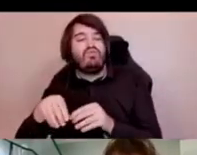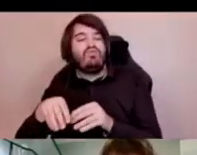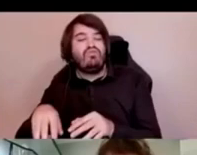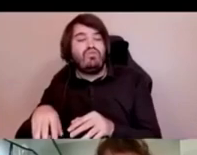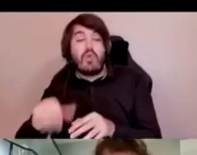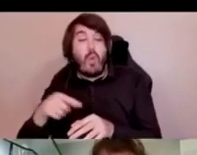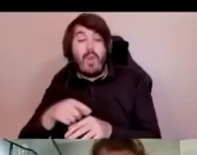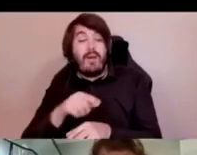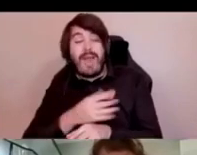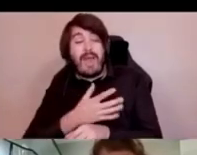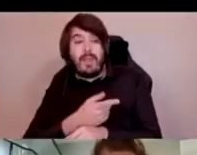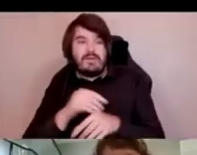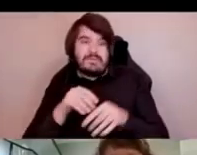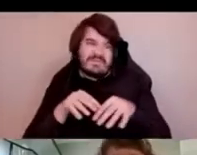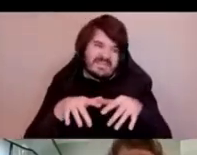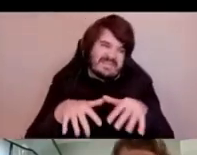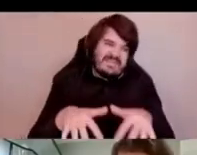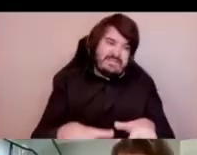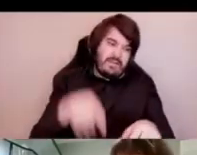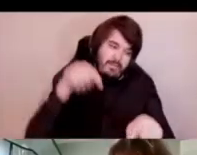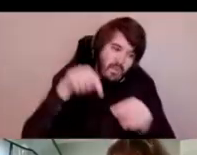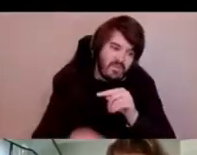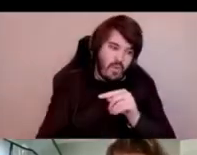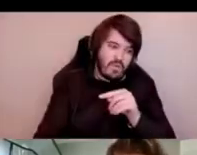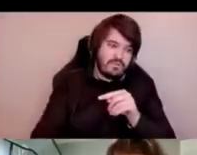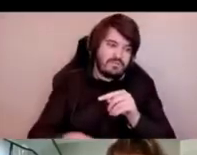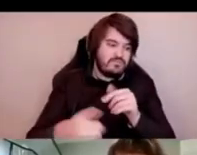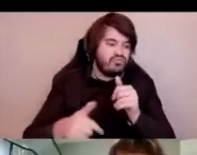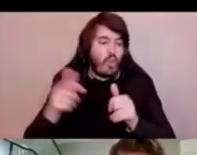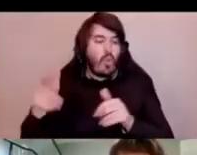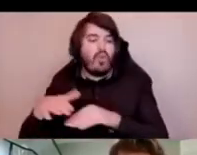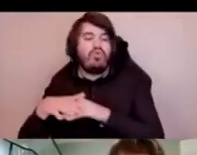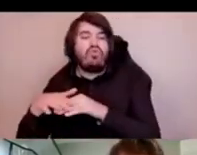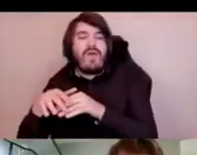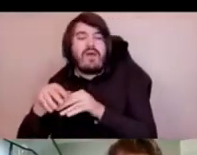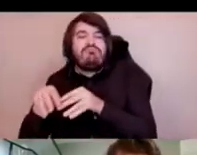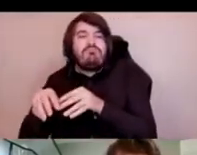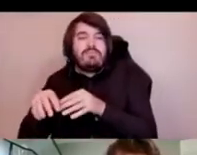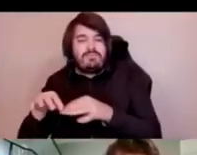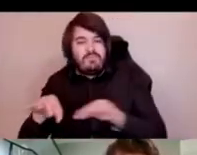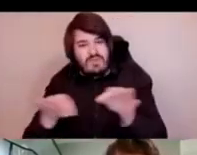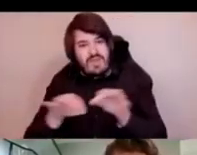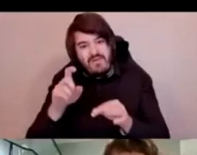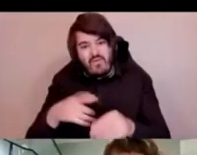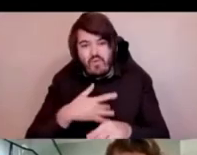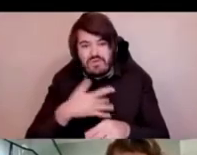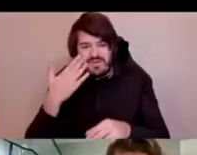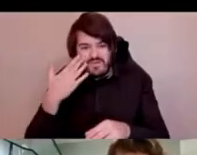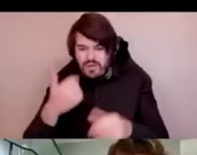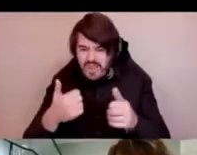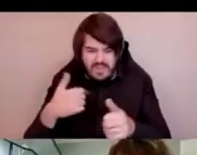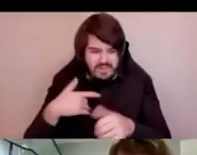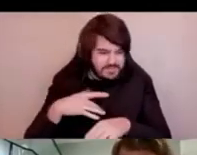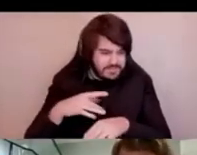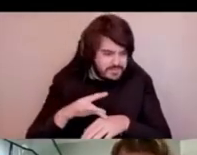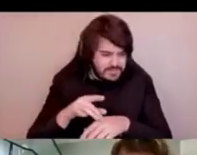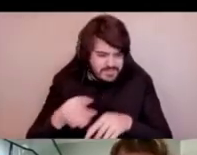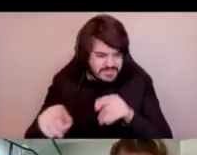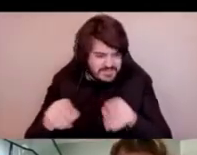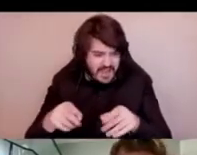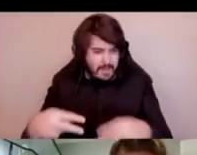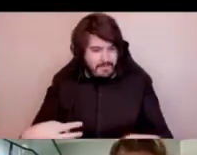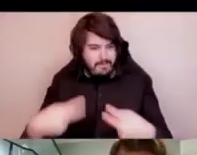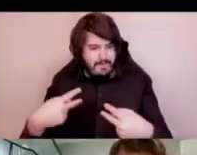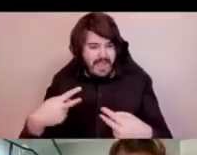vont s'étendre loin dans la terre ou peut-être juste en surface. Donc, il faut savoir, est-ce que j'ai une terre qui me permet de